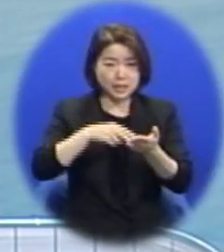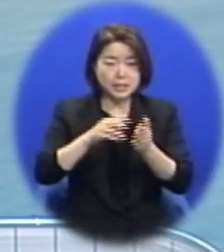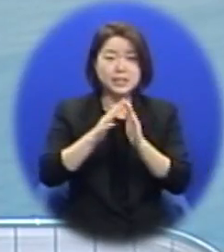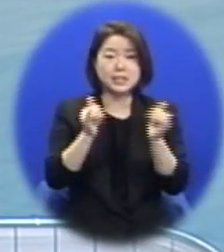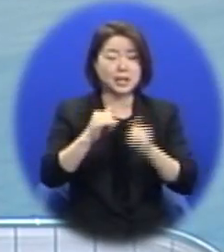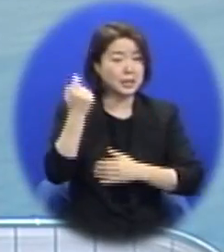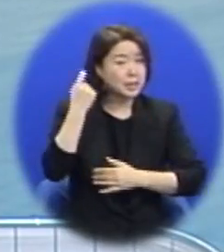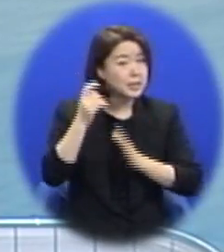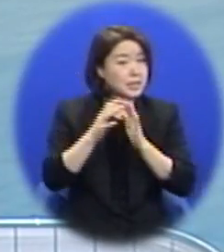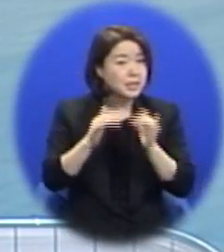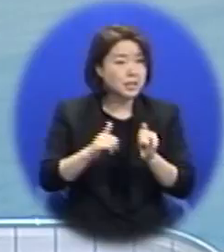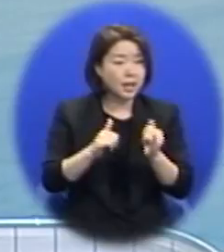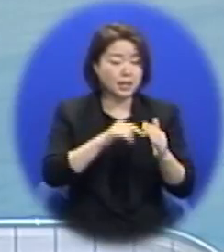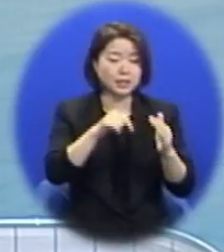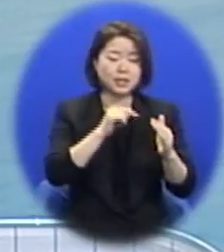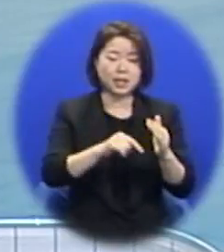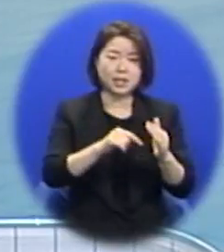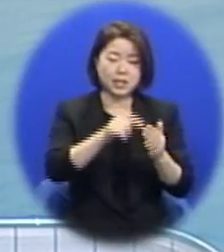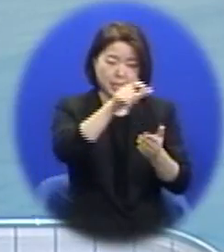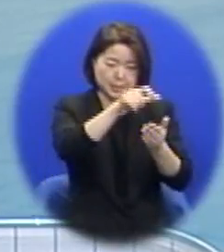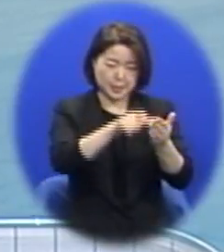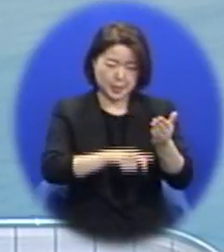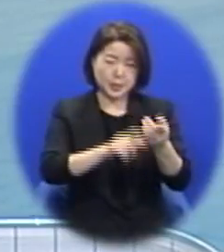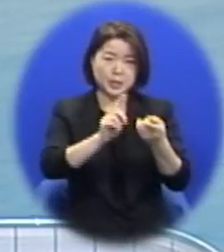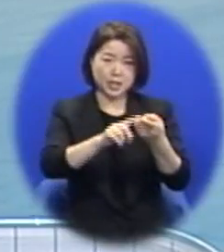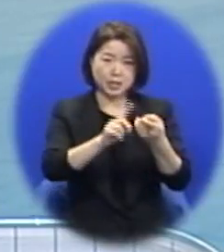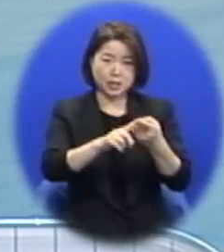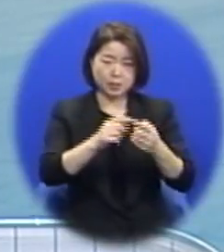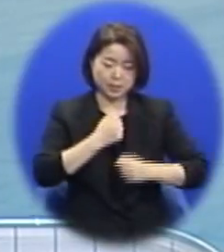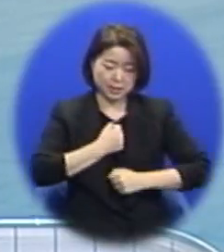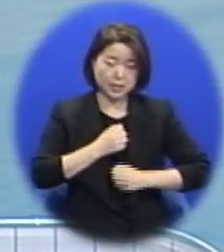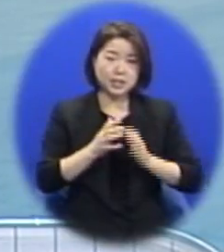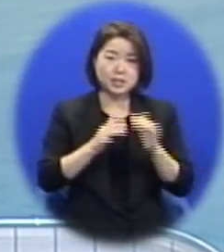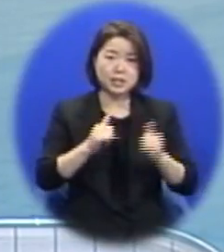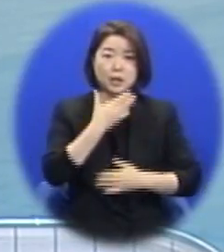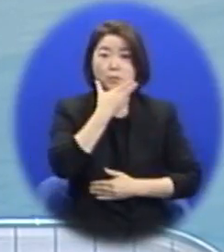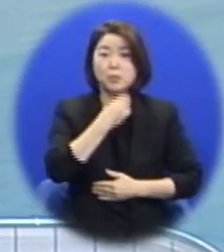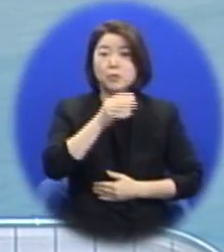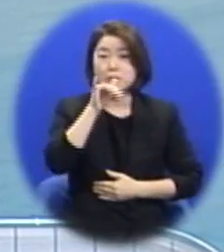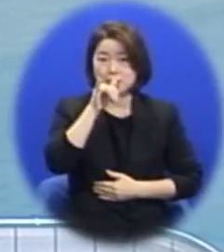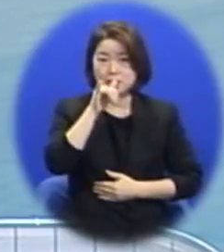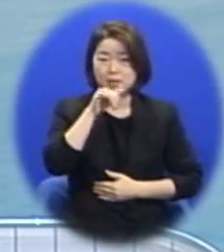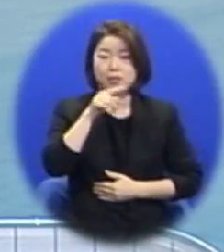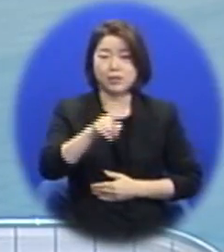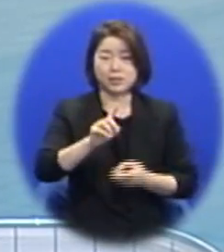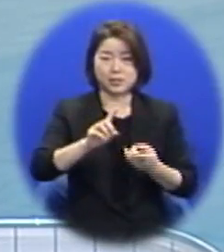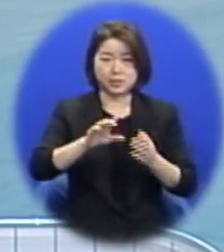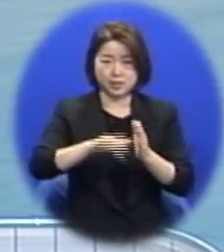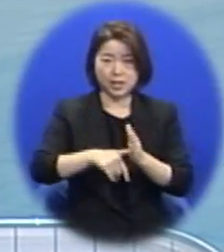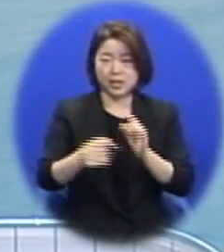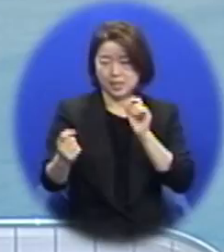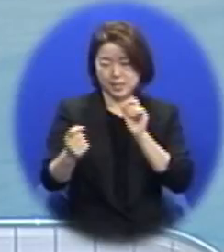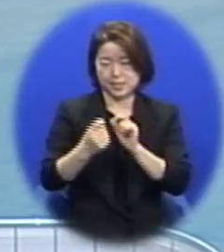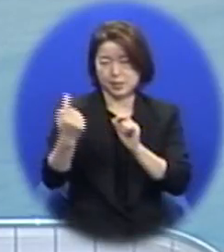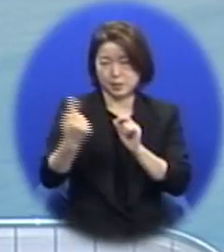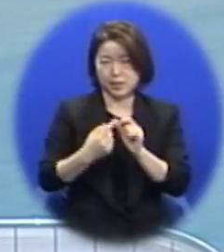듣는 사람들과 그 안에 기록되어 있는 것을 지키는 사람들은 복이 있습니다. 그때가 가까이 왔기